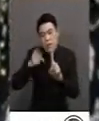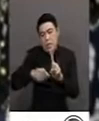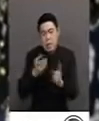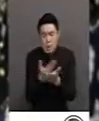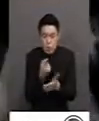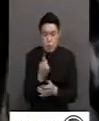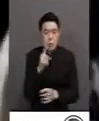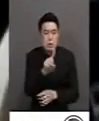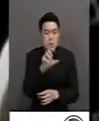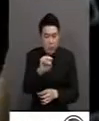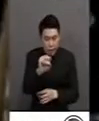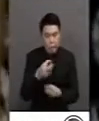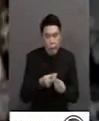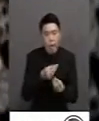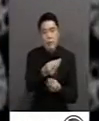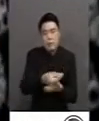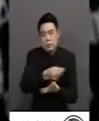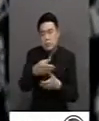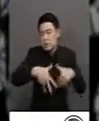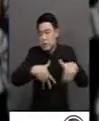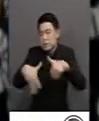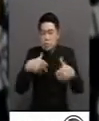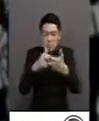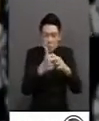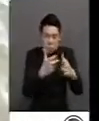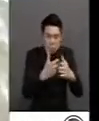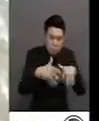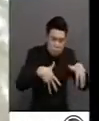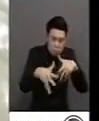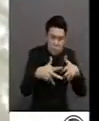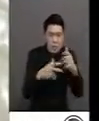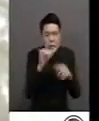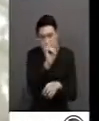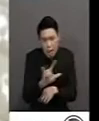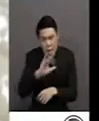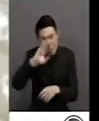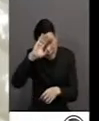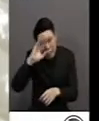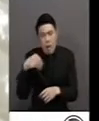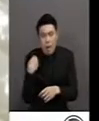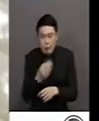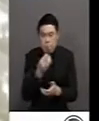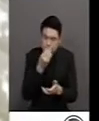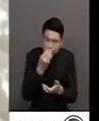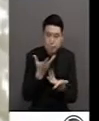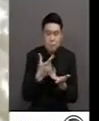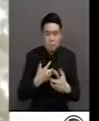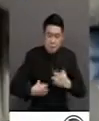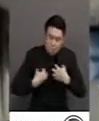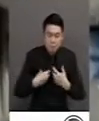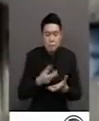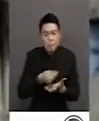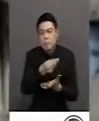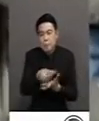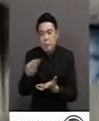วน 100,000 บาทเพื่อนำไปแจกจ่ายให้กับประชาชนผู้ประสบอุทกภัยและก็ญาติของผู้ป่วยให้ใช้รับประทานบรรเทาความเดือดร้อนเบื้องต้